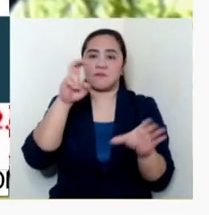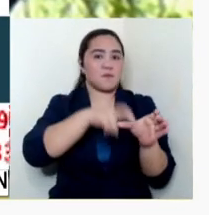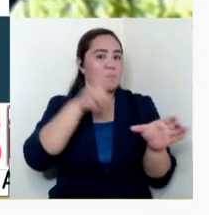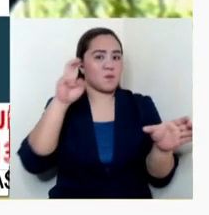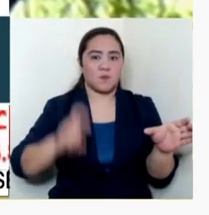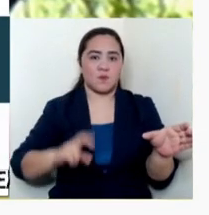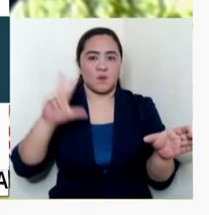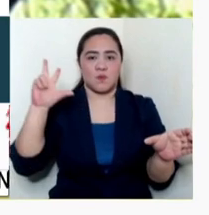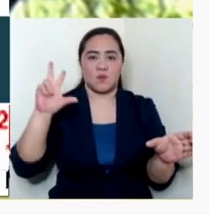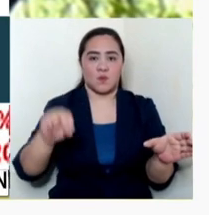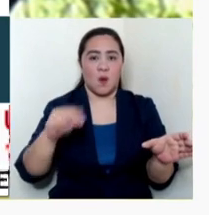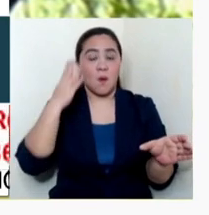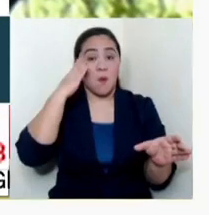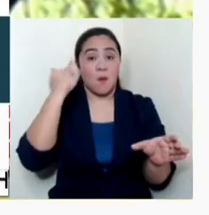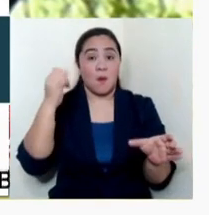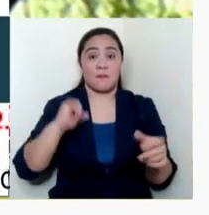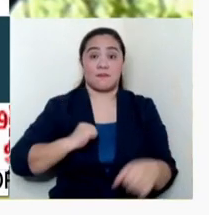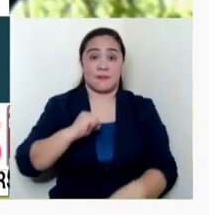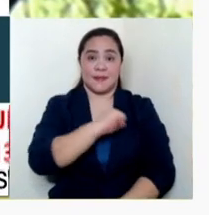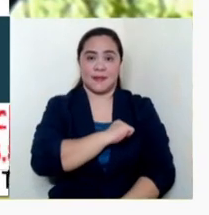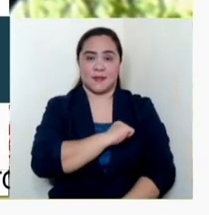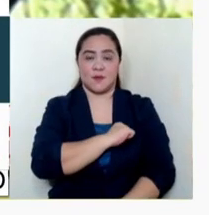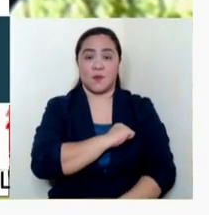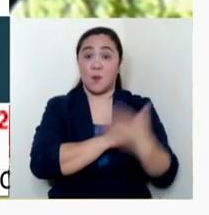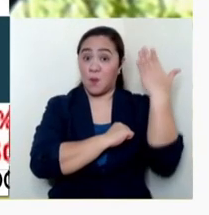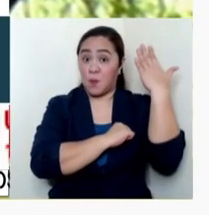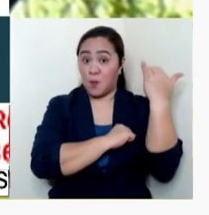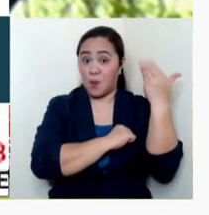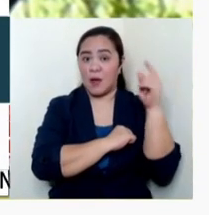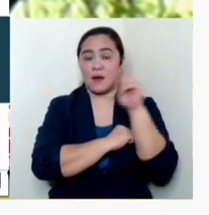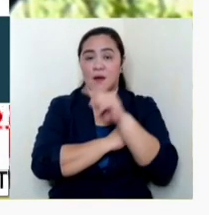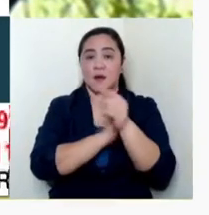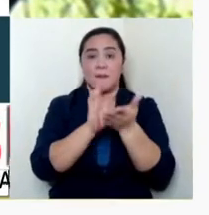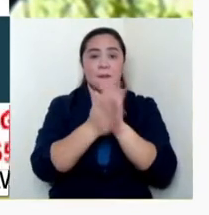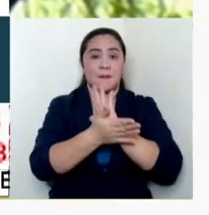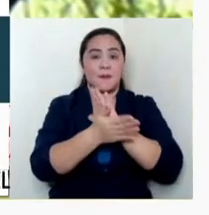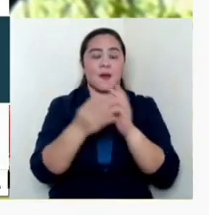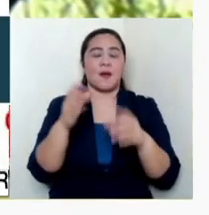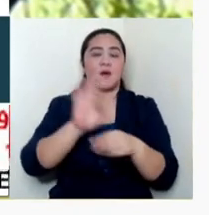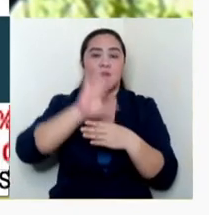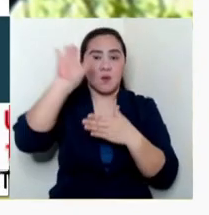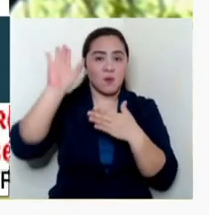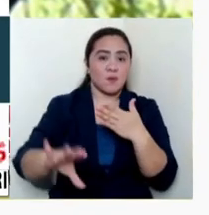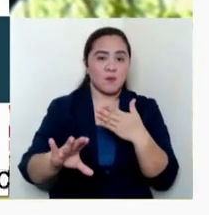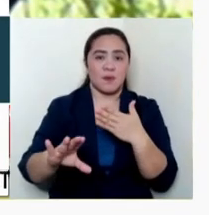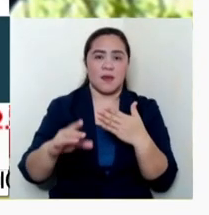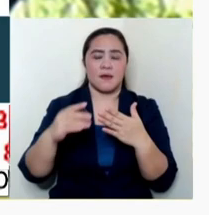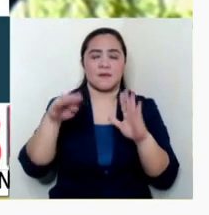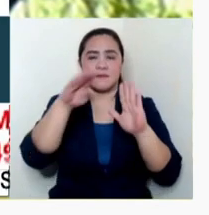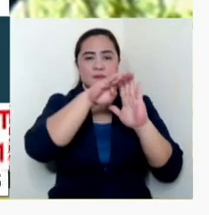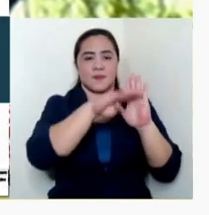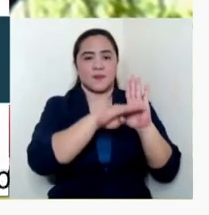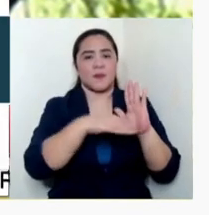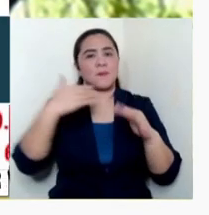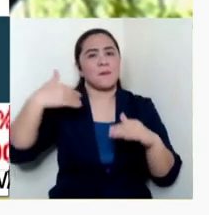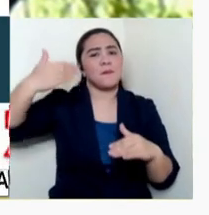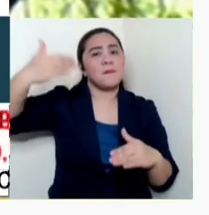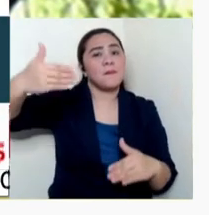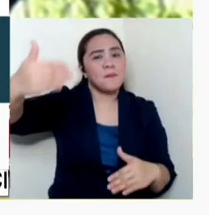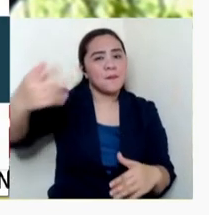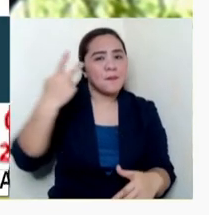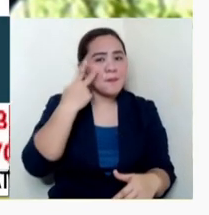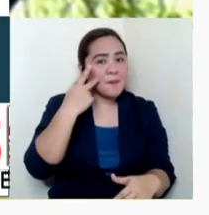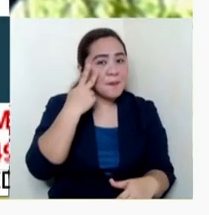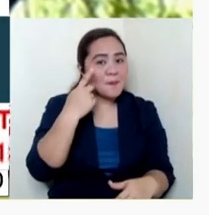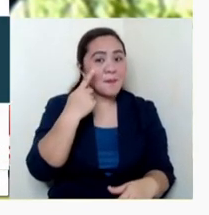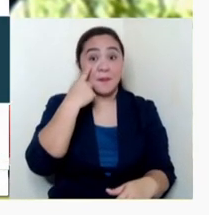kandidatura sa pagka-senador. Hindi pa naman tapos na nabubuo lahat ng mga slate, Carmina. So, intayin natin itong mga susunod pang araw. I think